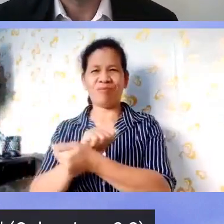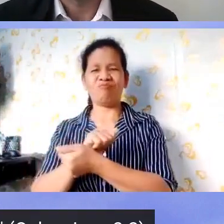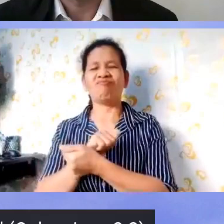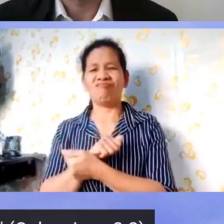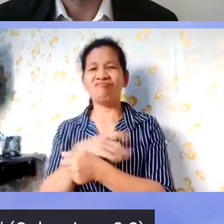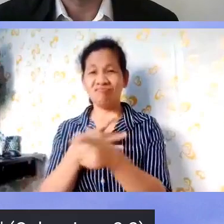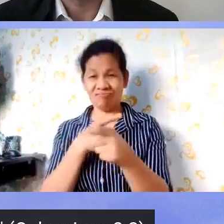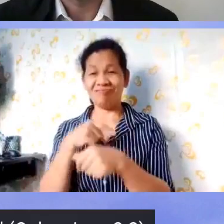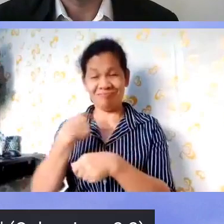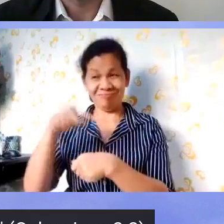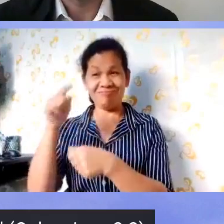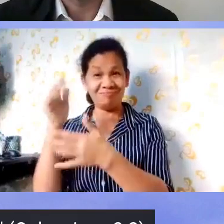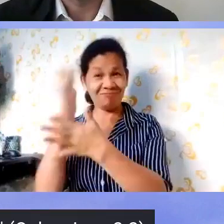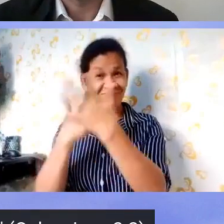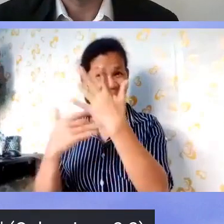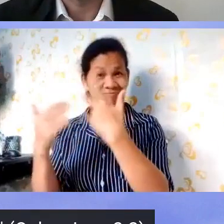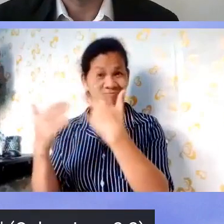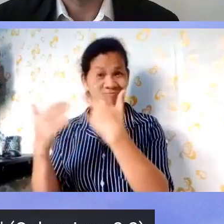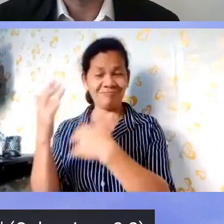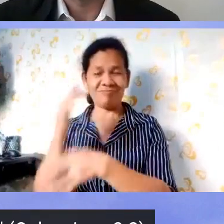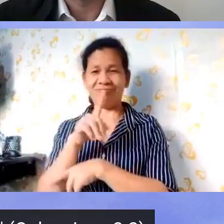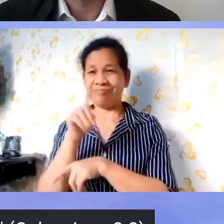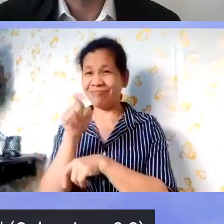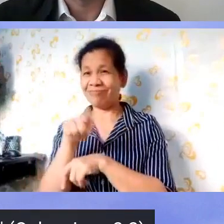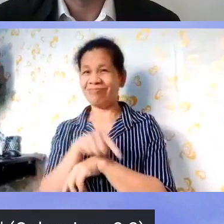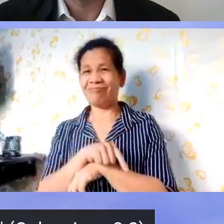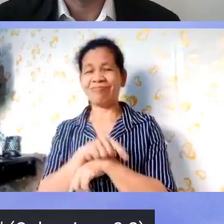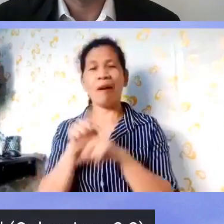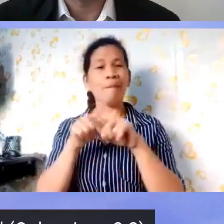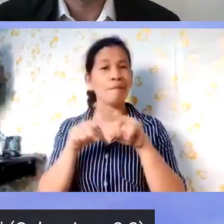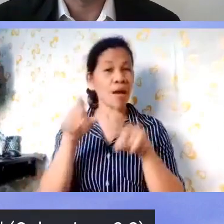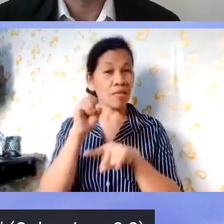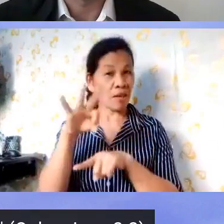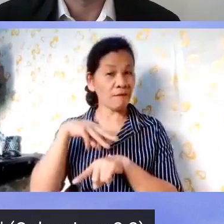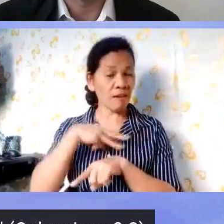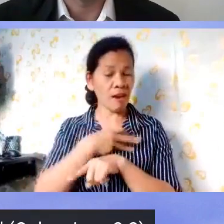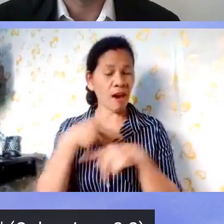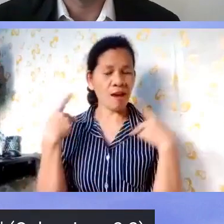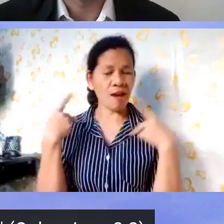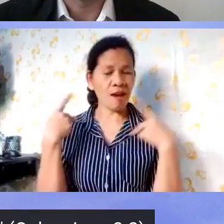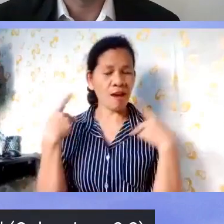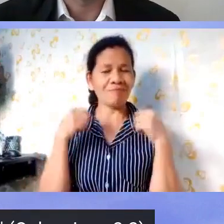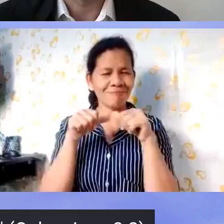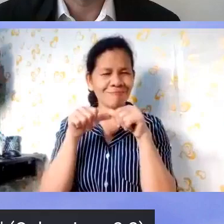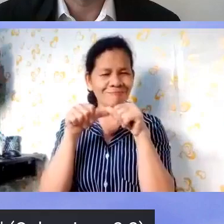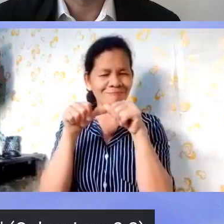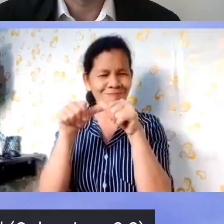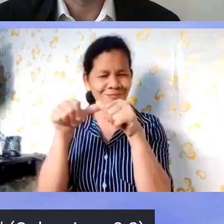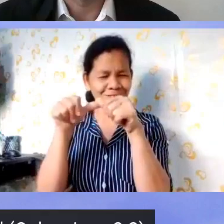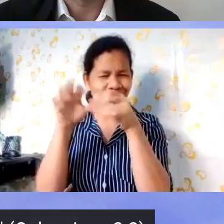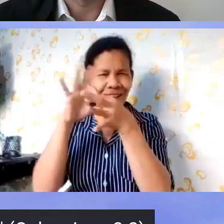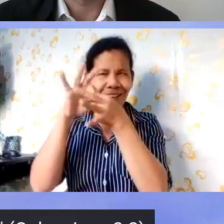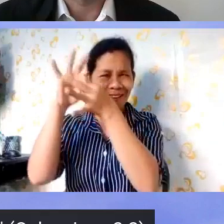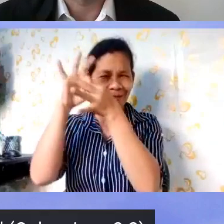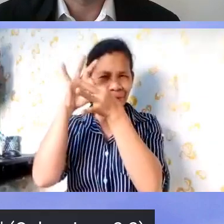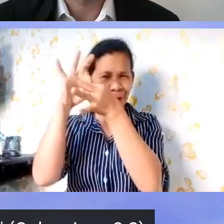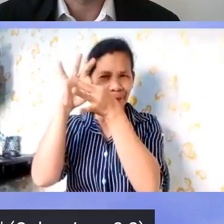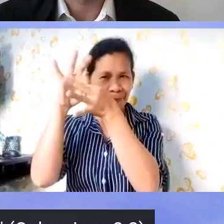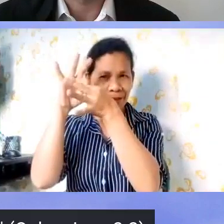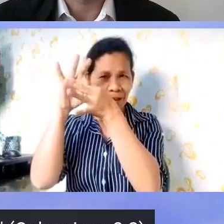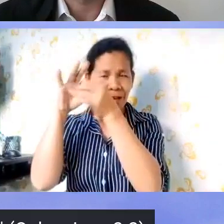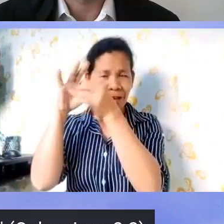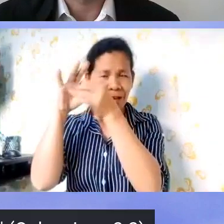mga kapatid ko. Datapot, kung tayo ay mayroong patuloy na ugnayan sa ating may lalang